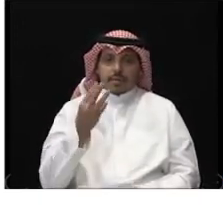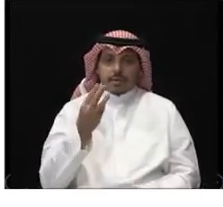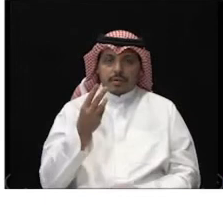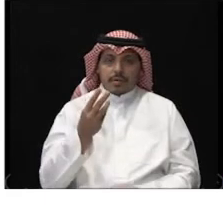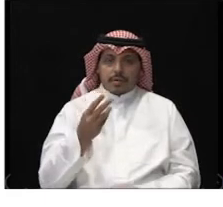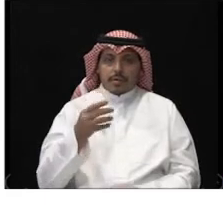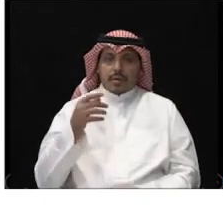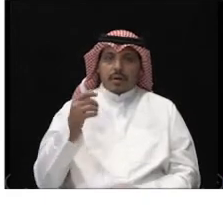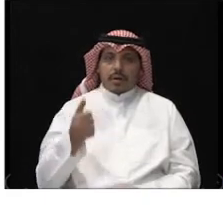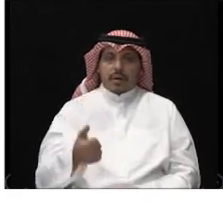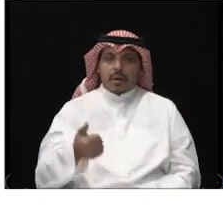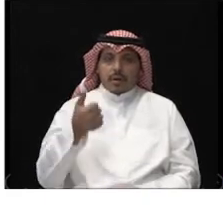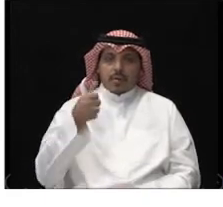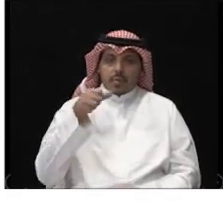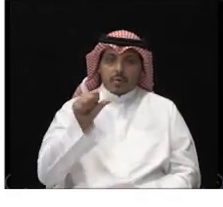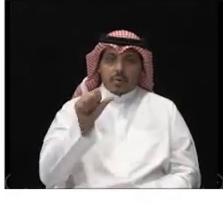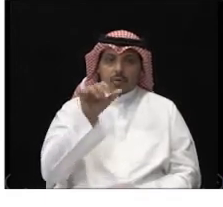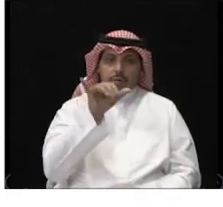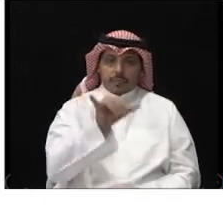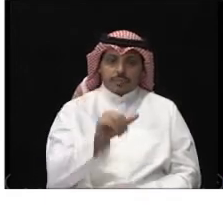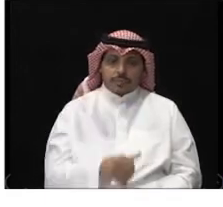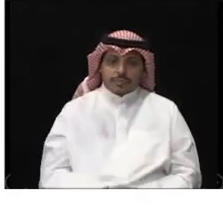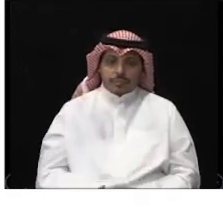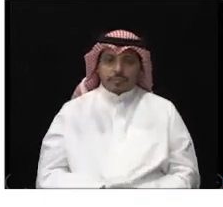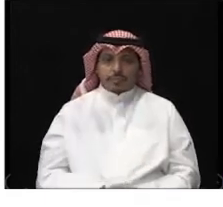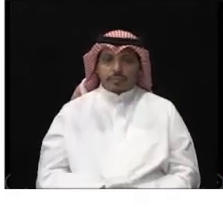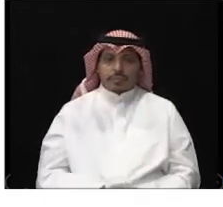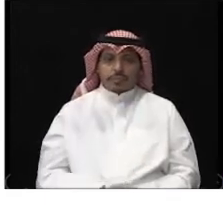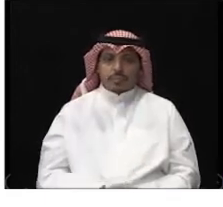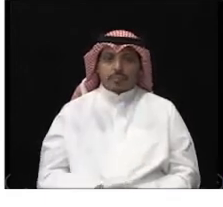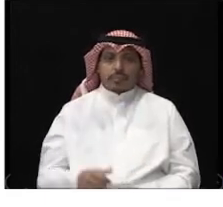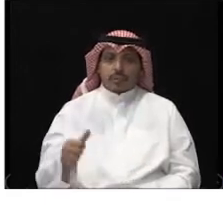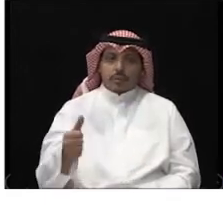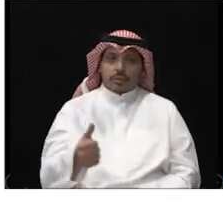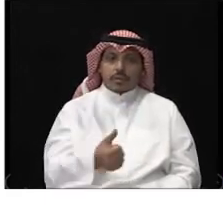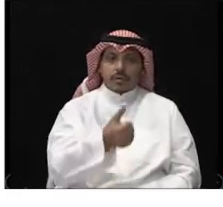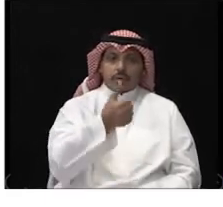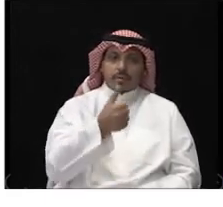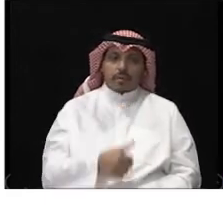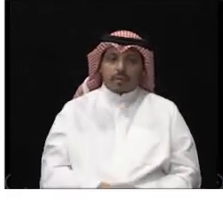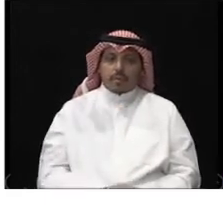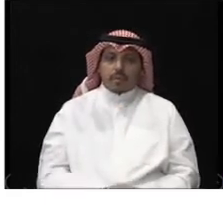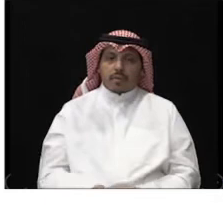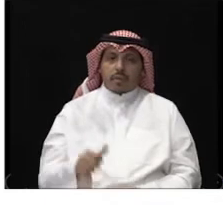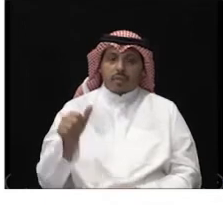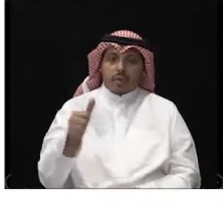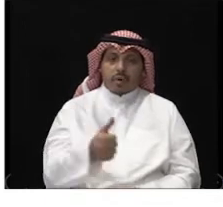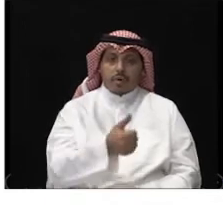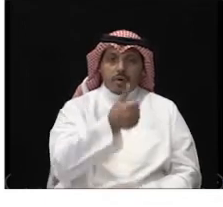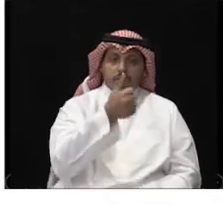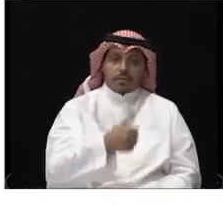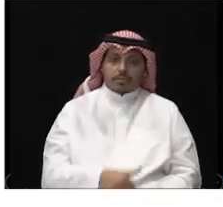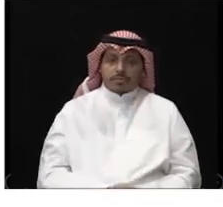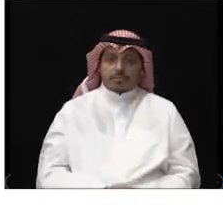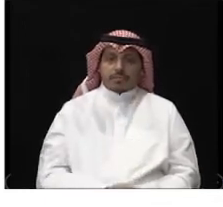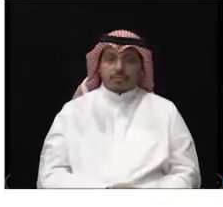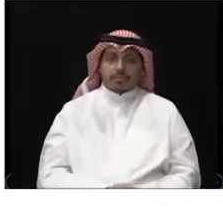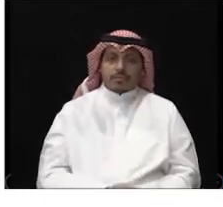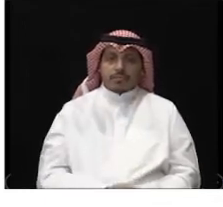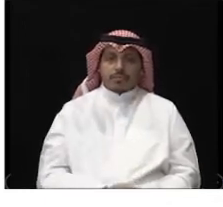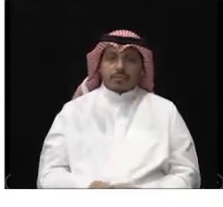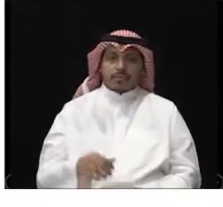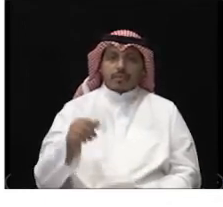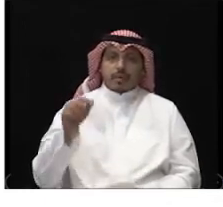ويا. إذا حرف الآ يمد الحركة فقط، فنقول ض ض ض قصير،